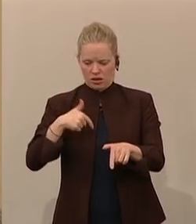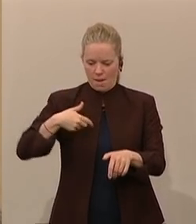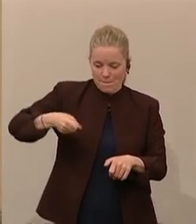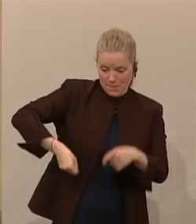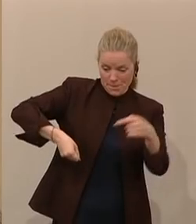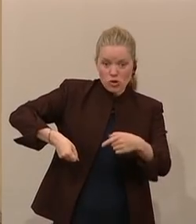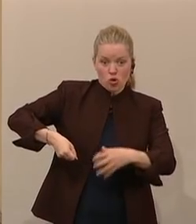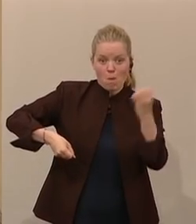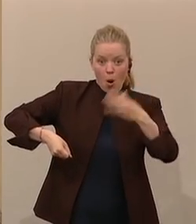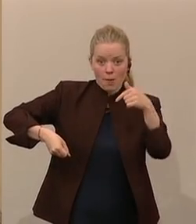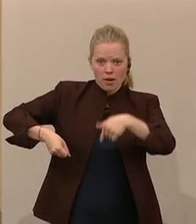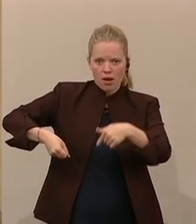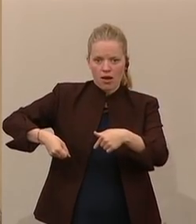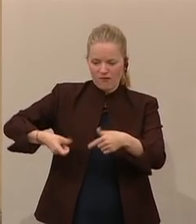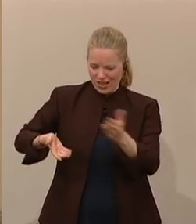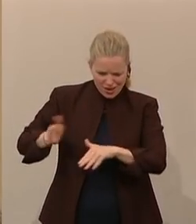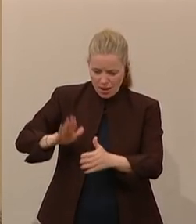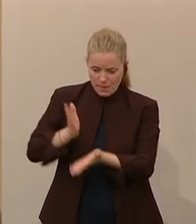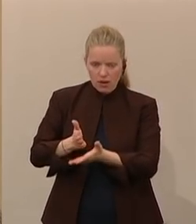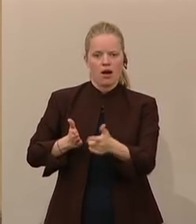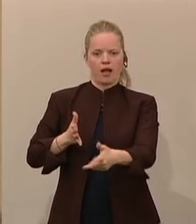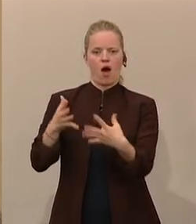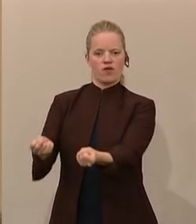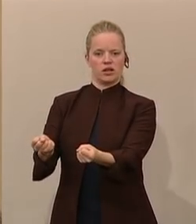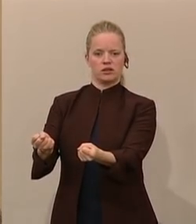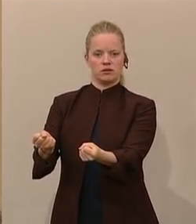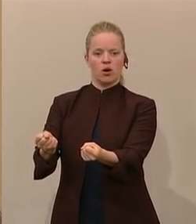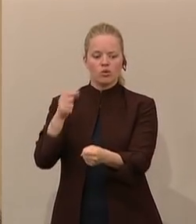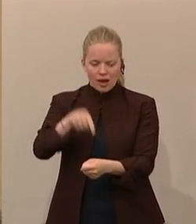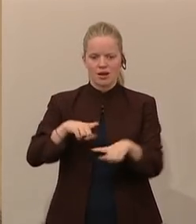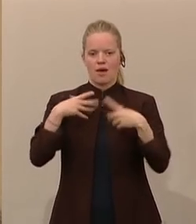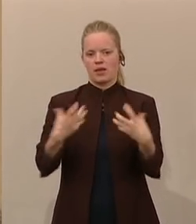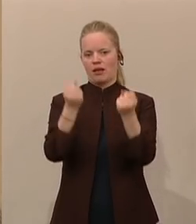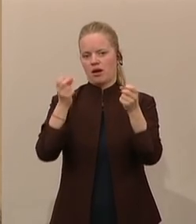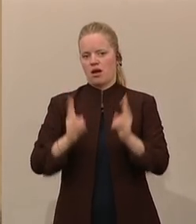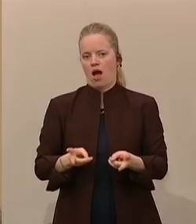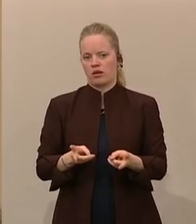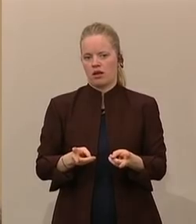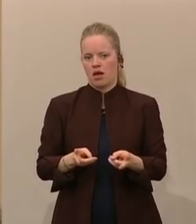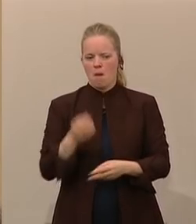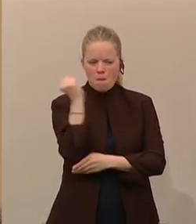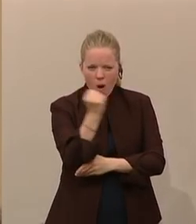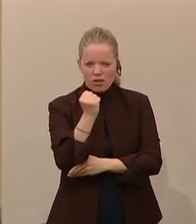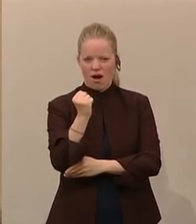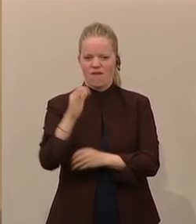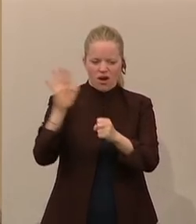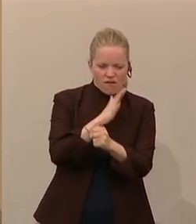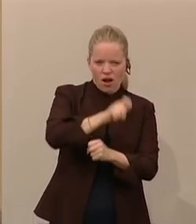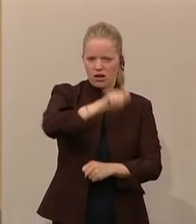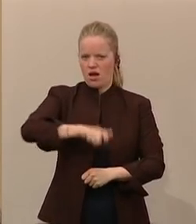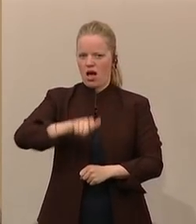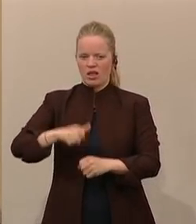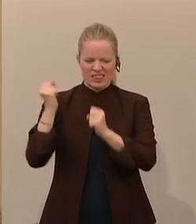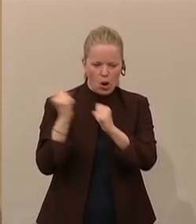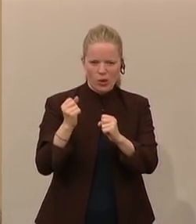können. Das rettet Leben. Und genau um das geht es. Es geht darum, dass man Mörder, Vergewaltiger und Terroristen entweder schon